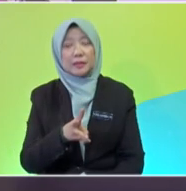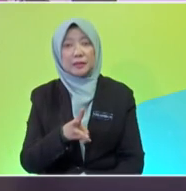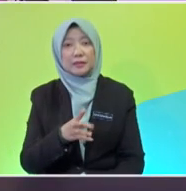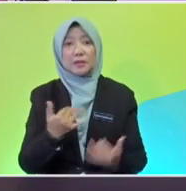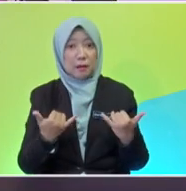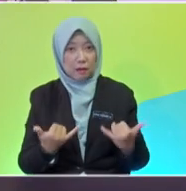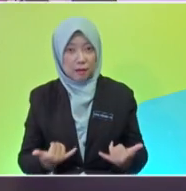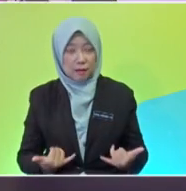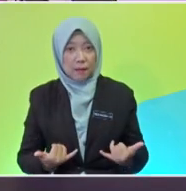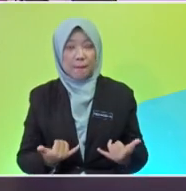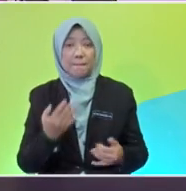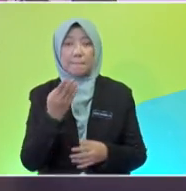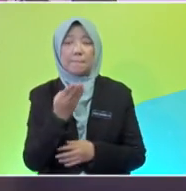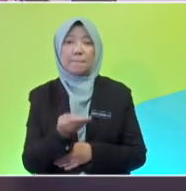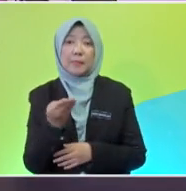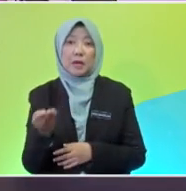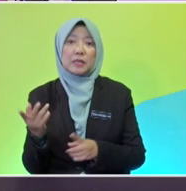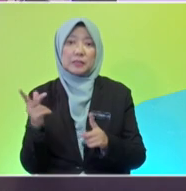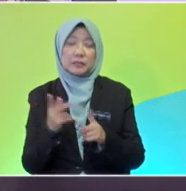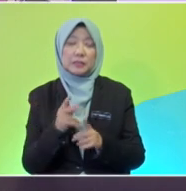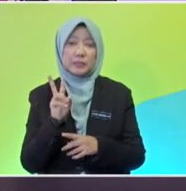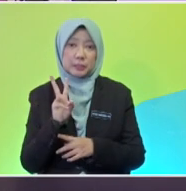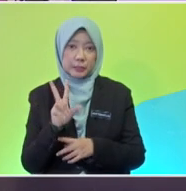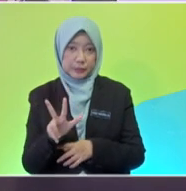yang ketiga kita akan jalankan